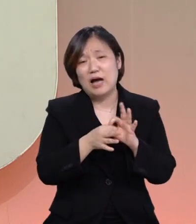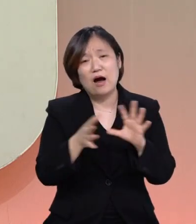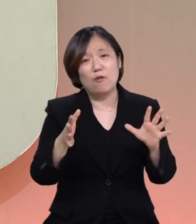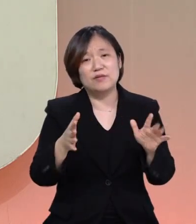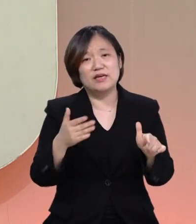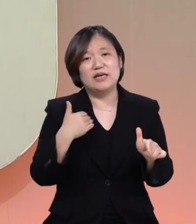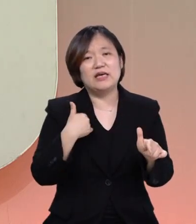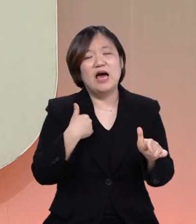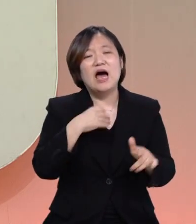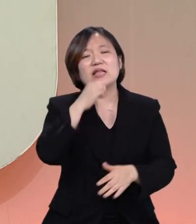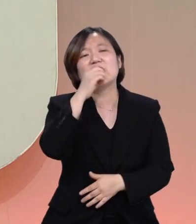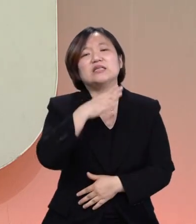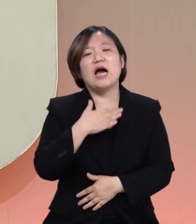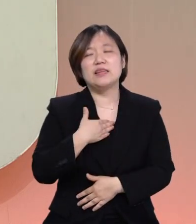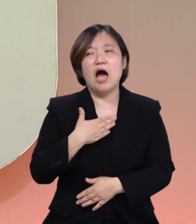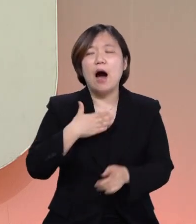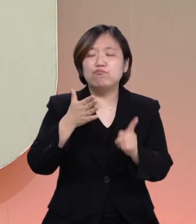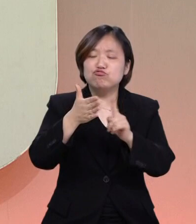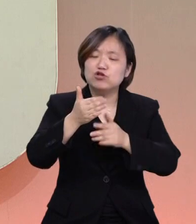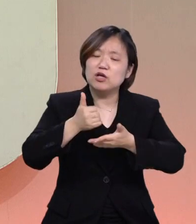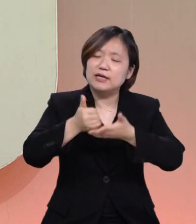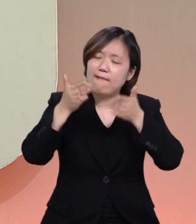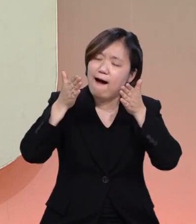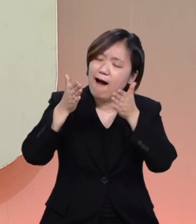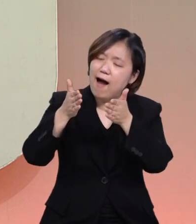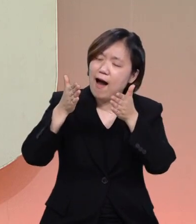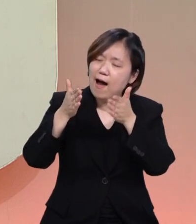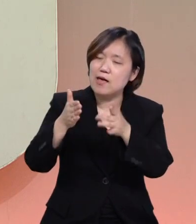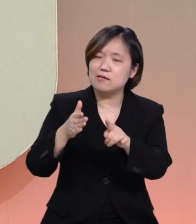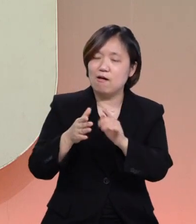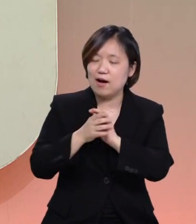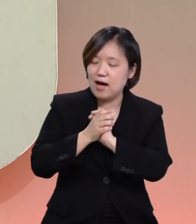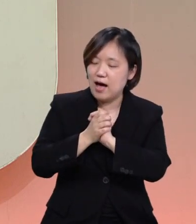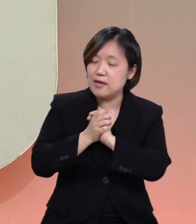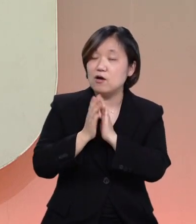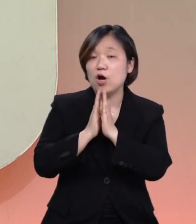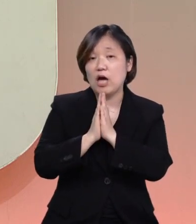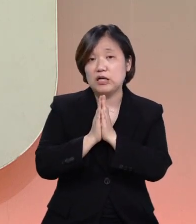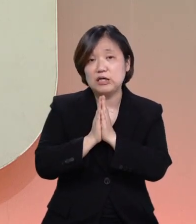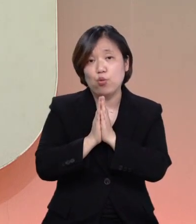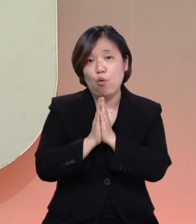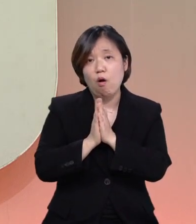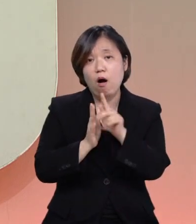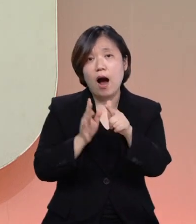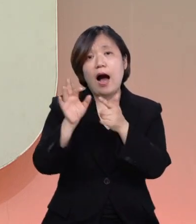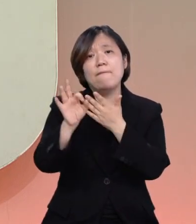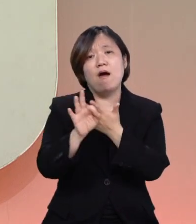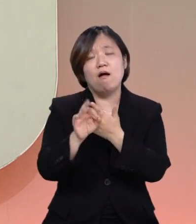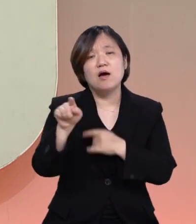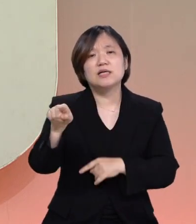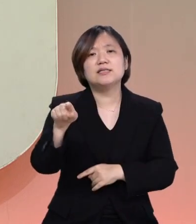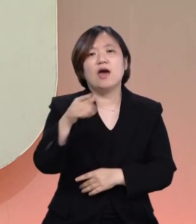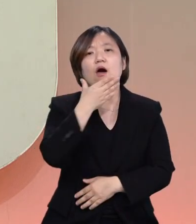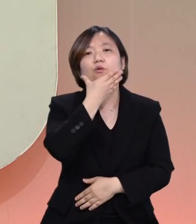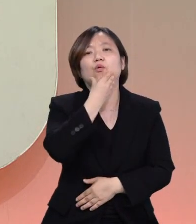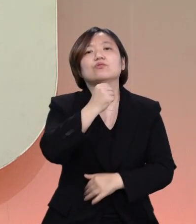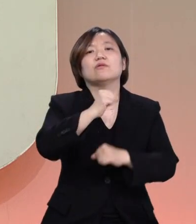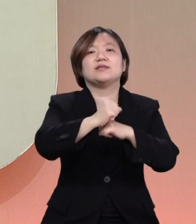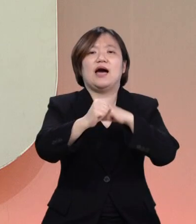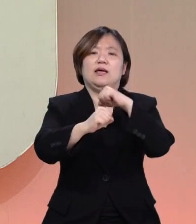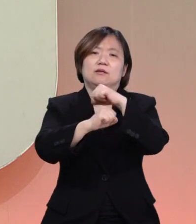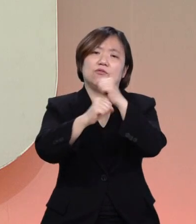내가 그냥 부처님을 향해서 간절하게 정성스럽게 기도하며 그것으로 이미 공덕이 쌓이는